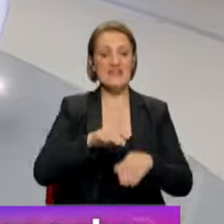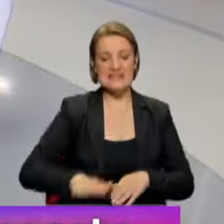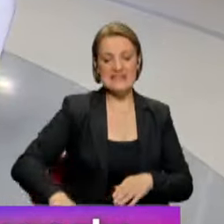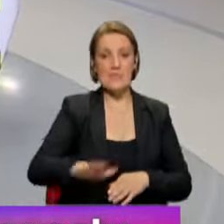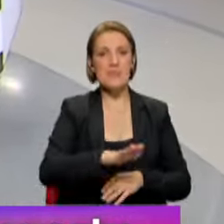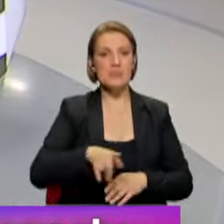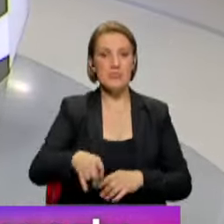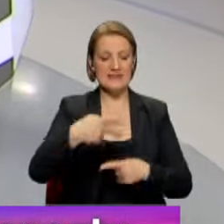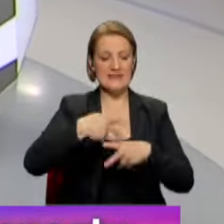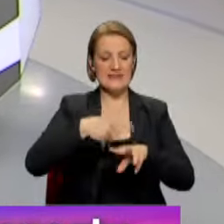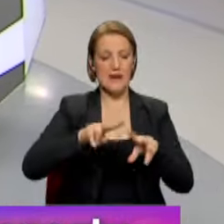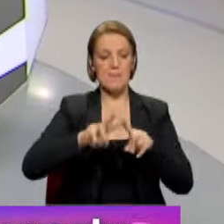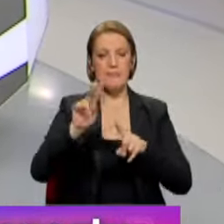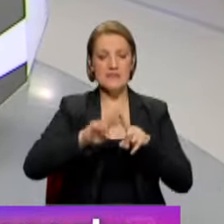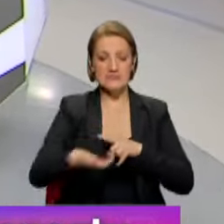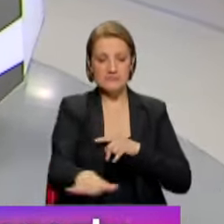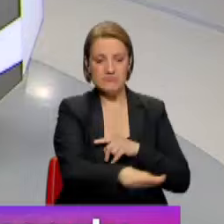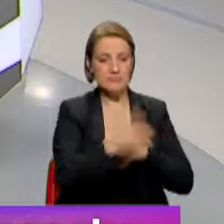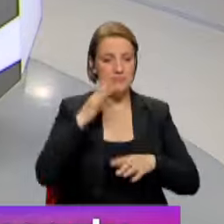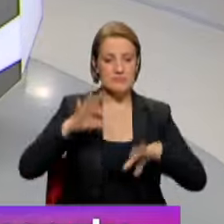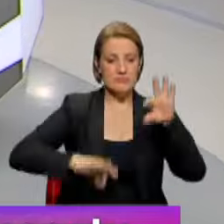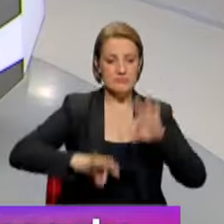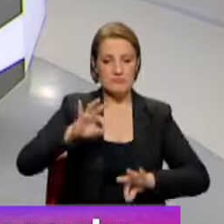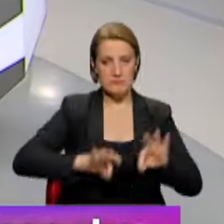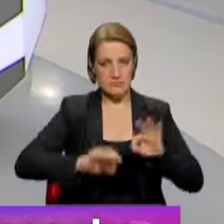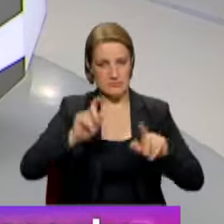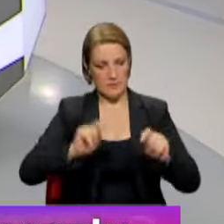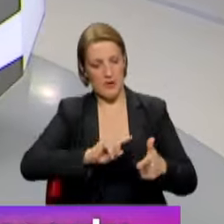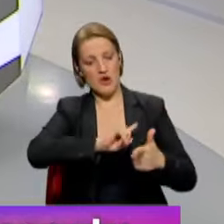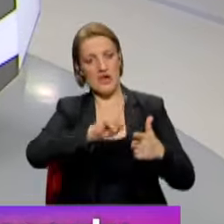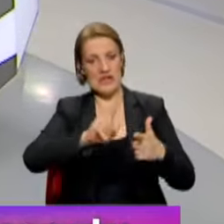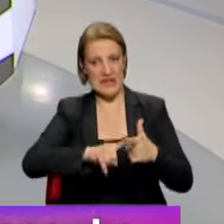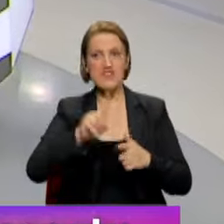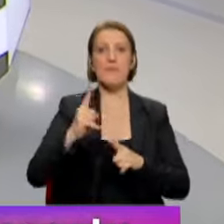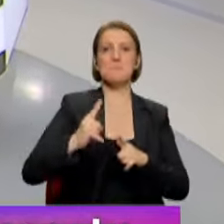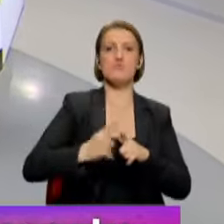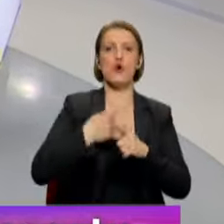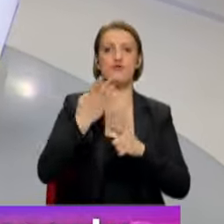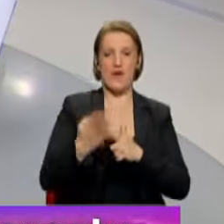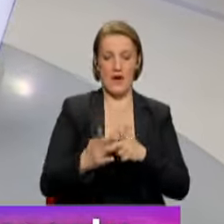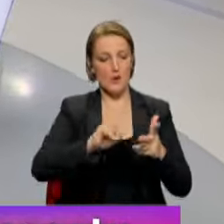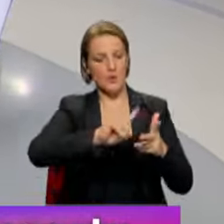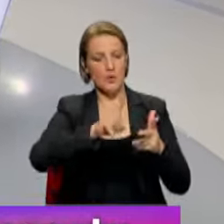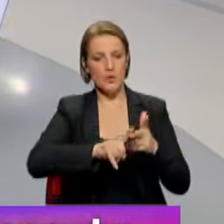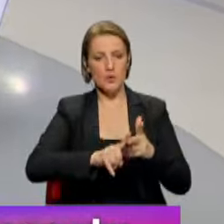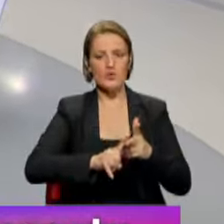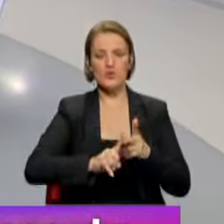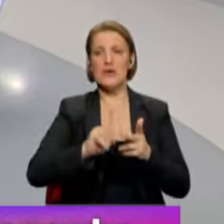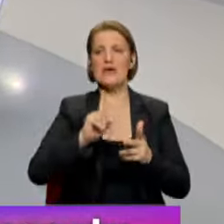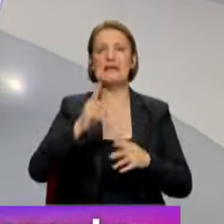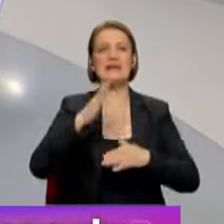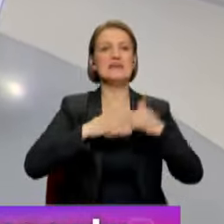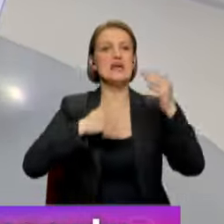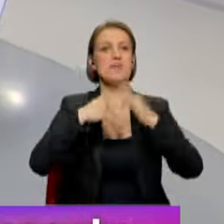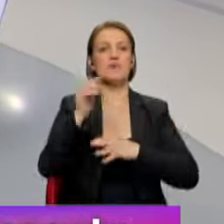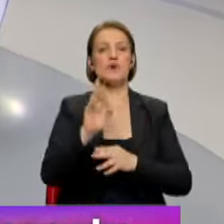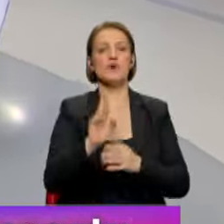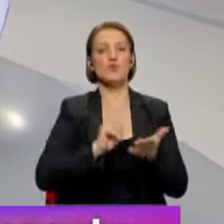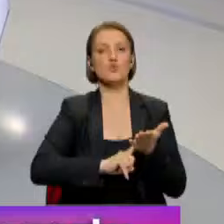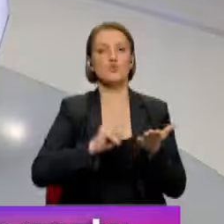yapar bu birinci safha Evet 2i projesini yapar Bu ikinci safha 3 Yapı ruhsatını alır bu